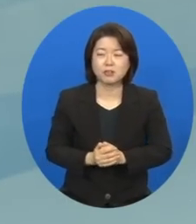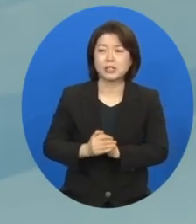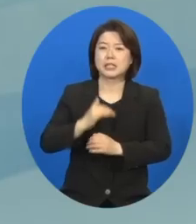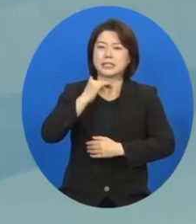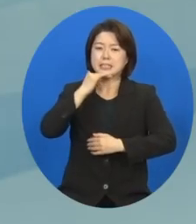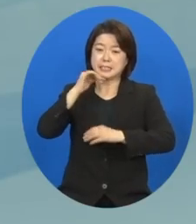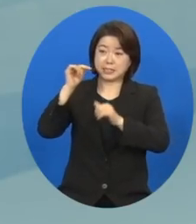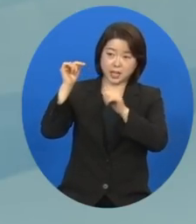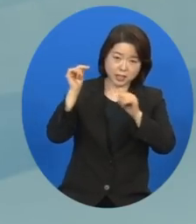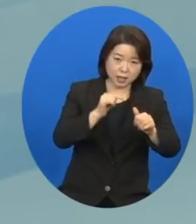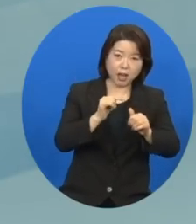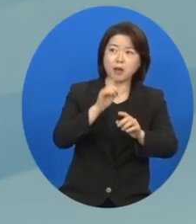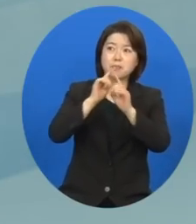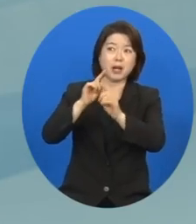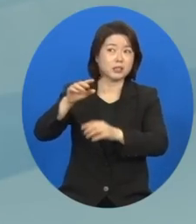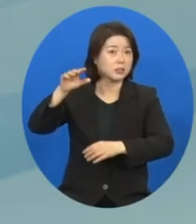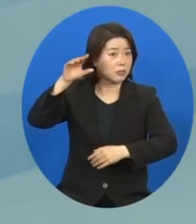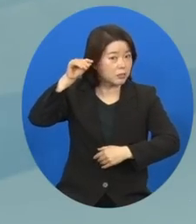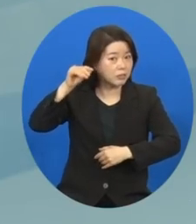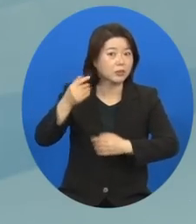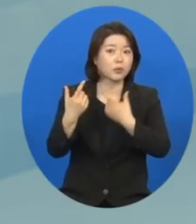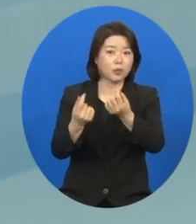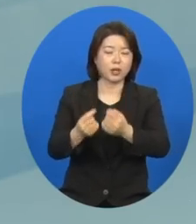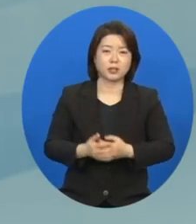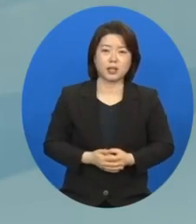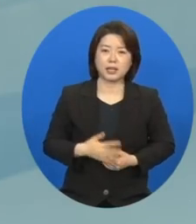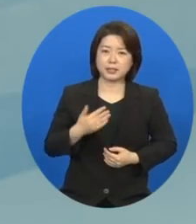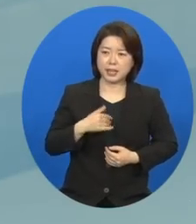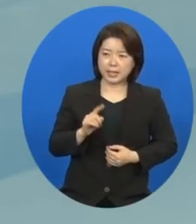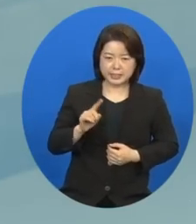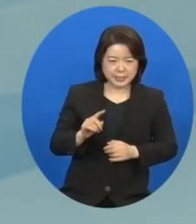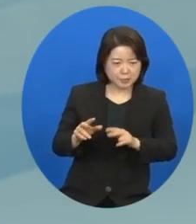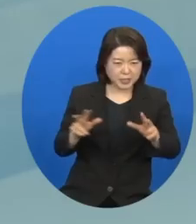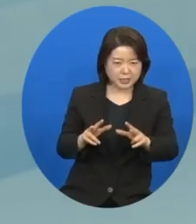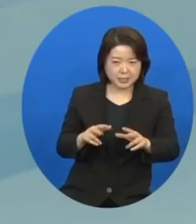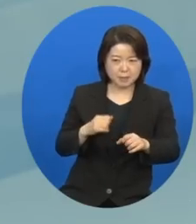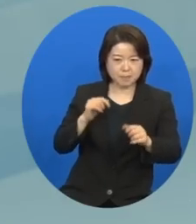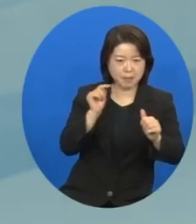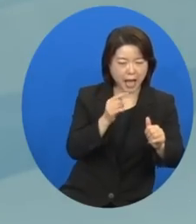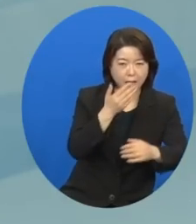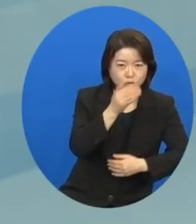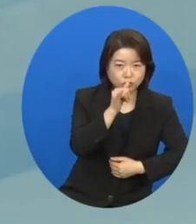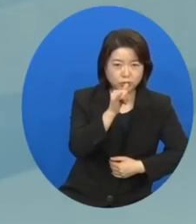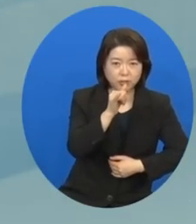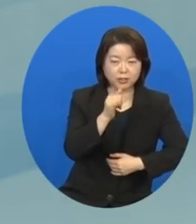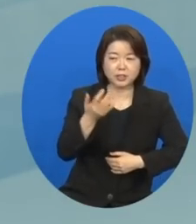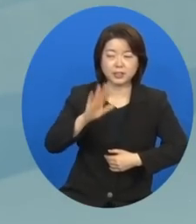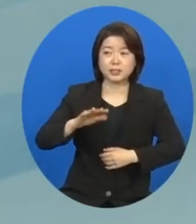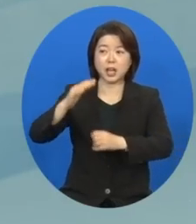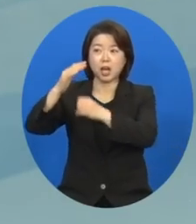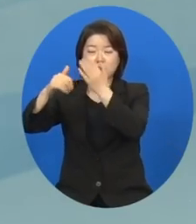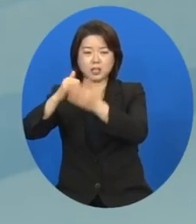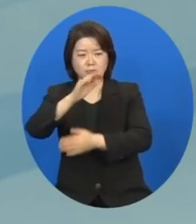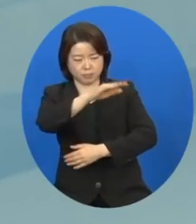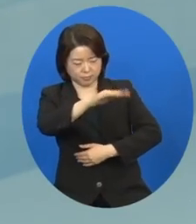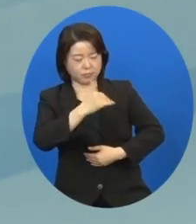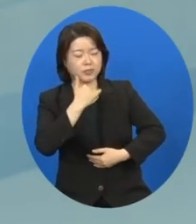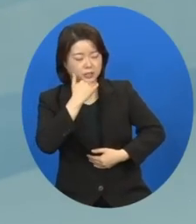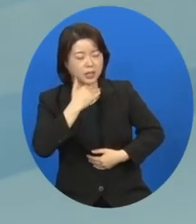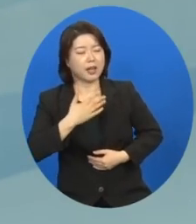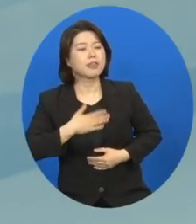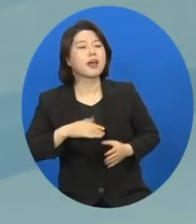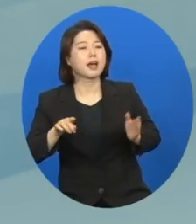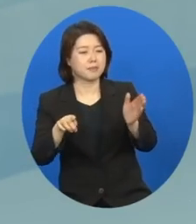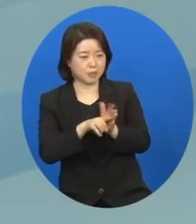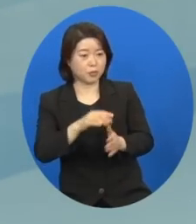기다리라라는 말씀을 들었대요. 사실 자기가 무엇인가를 당장 할 수도 있는데 하나님은 기다리라, 나를